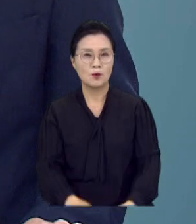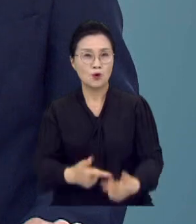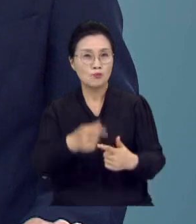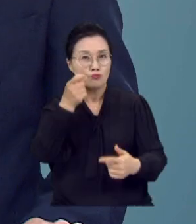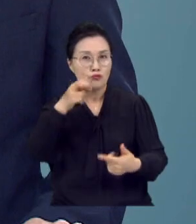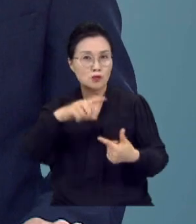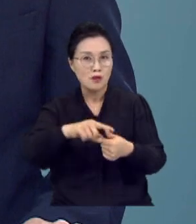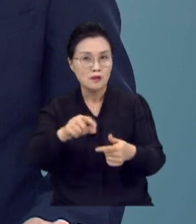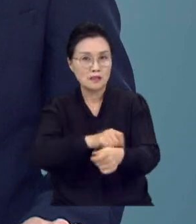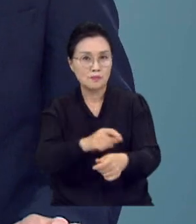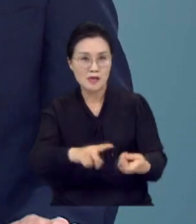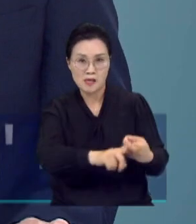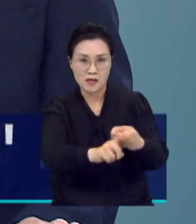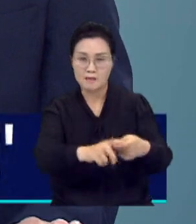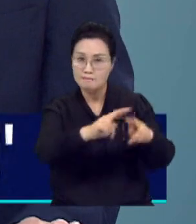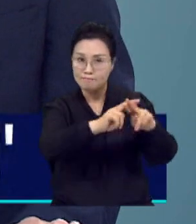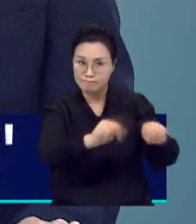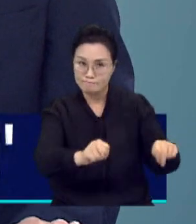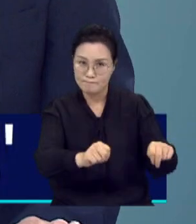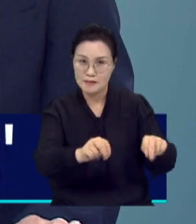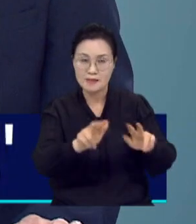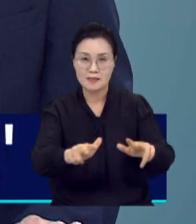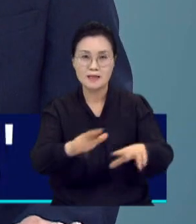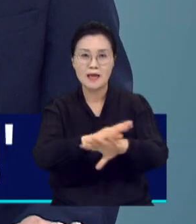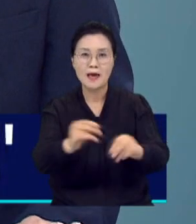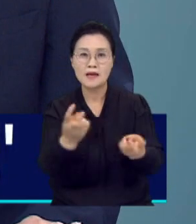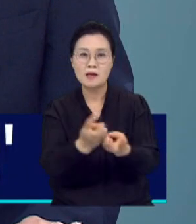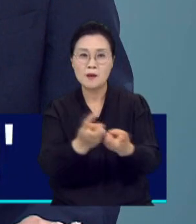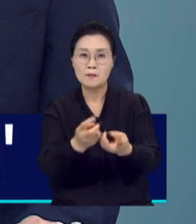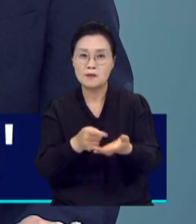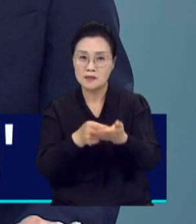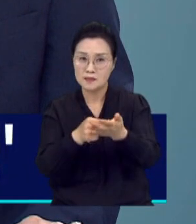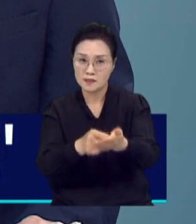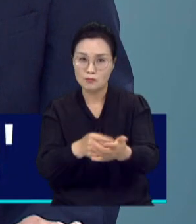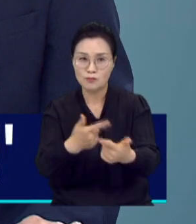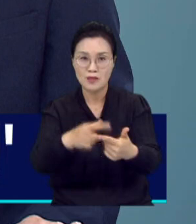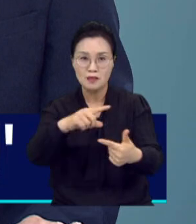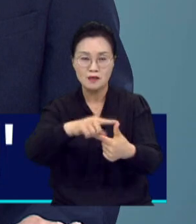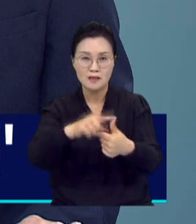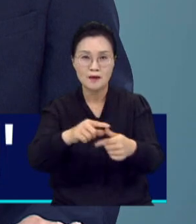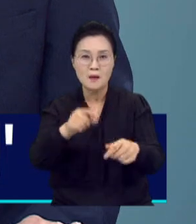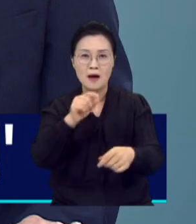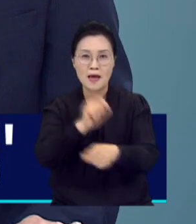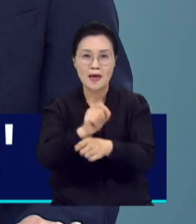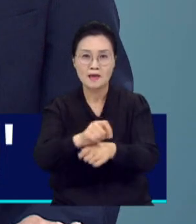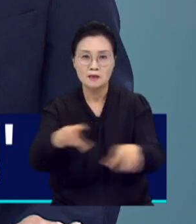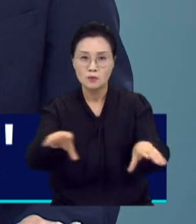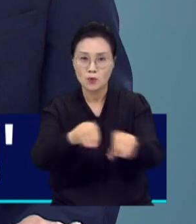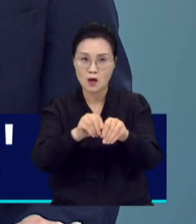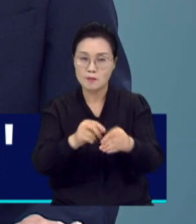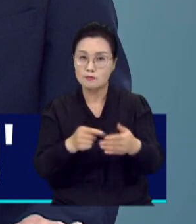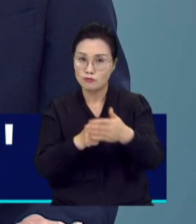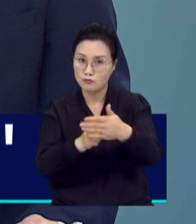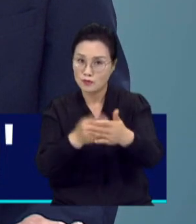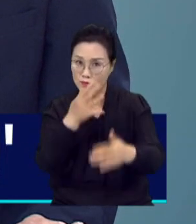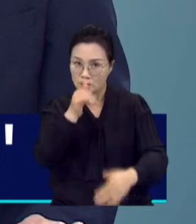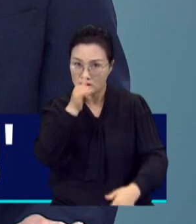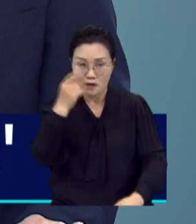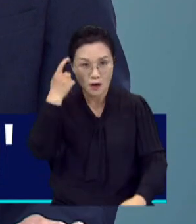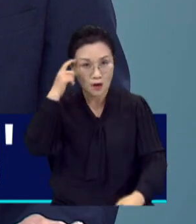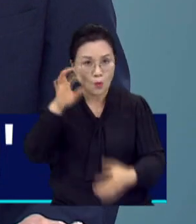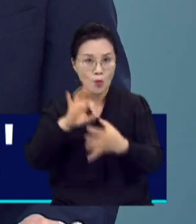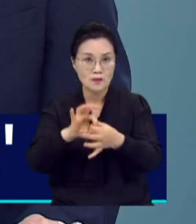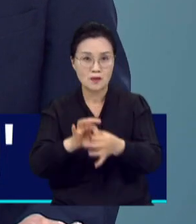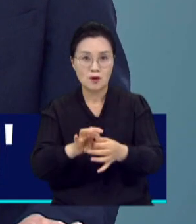부울경 특별 연합이 무산절차를 밟으면서 이젠 대안으로 제시된 부산 경남 행정통합이 추진될 수 있을지가